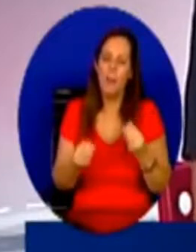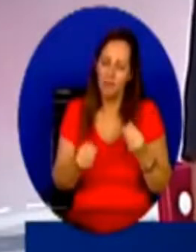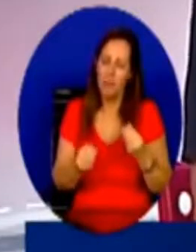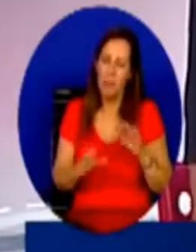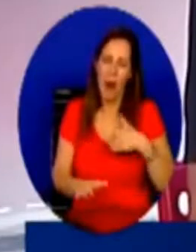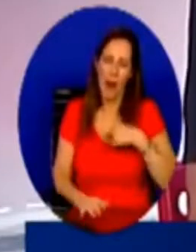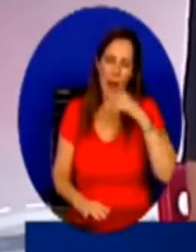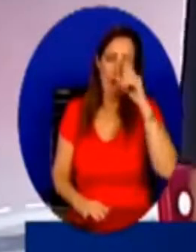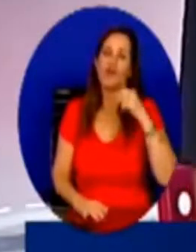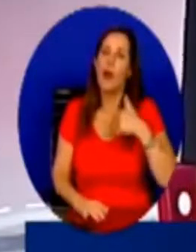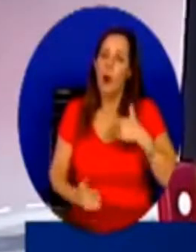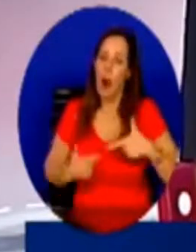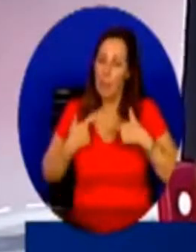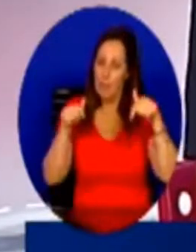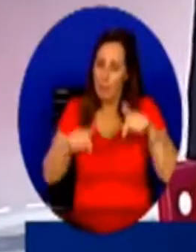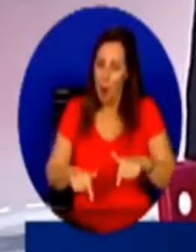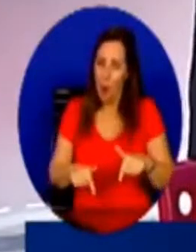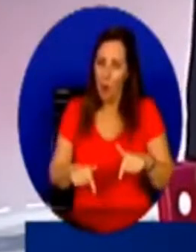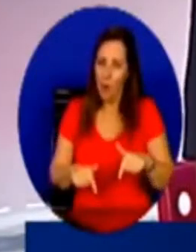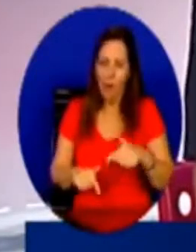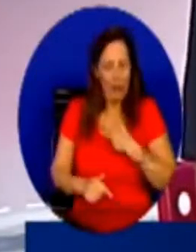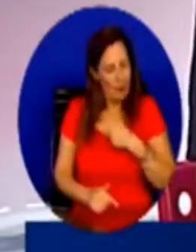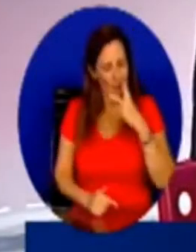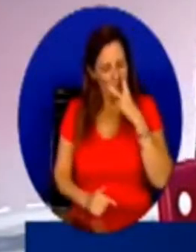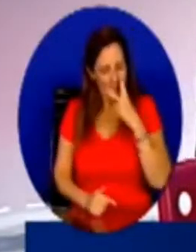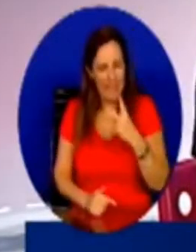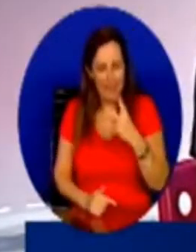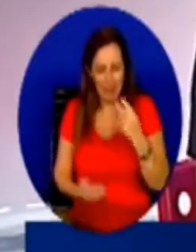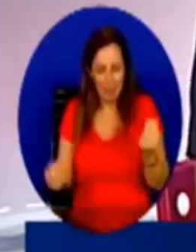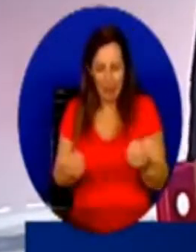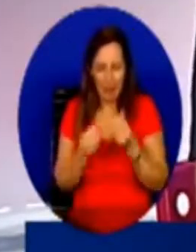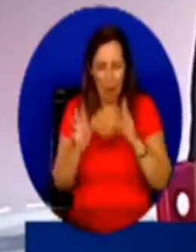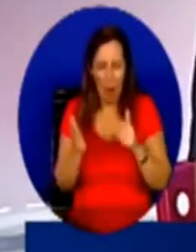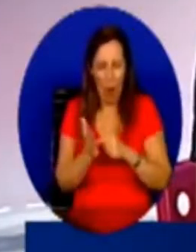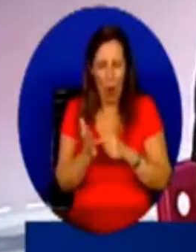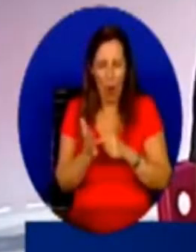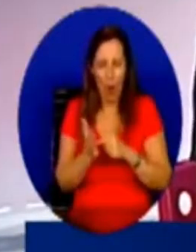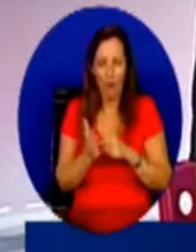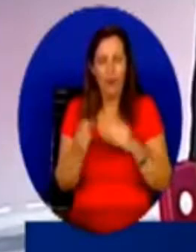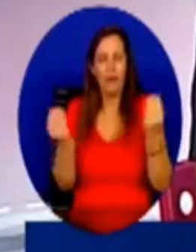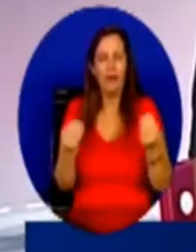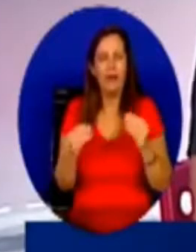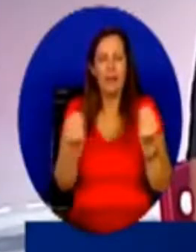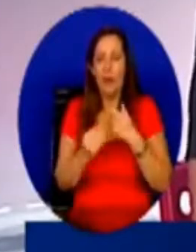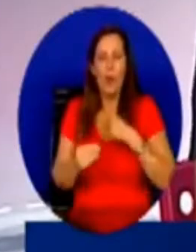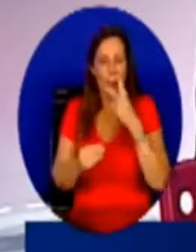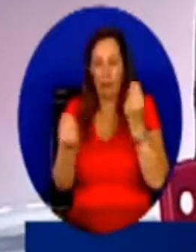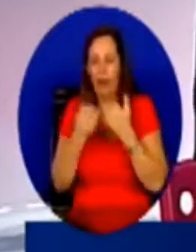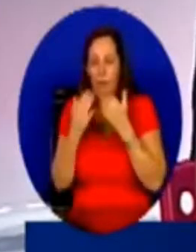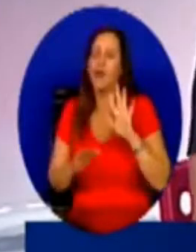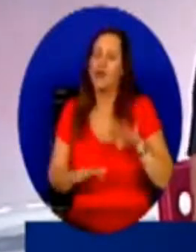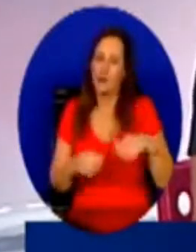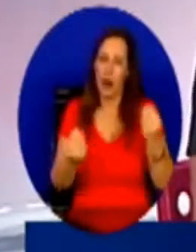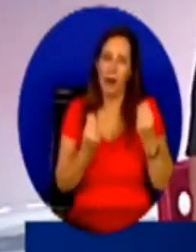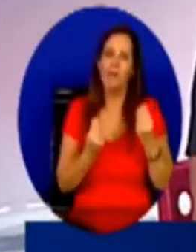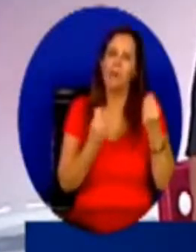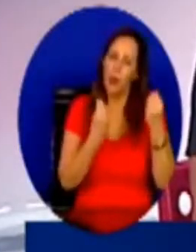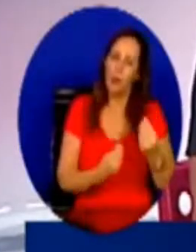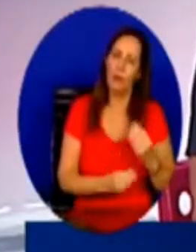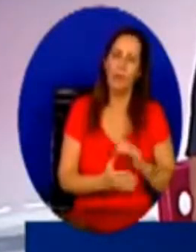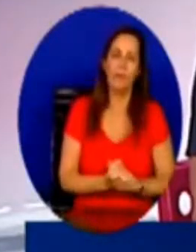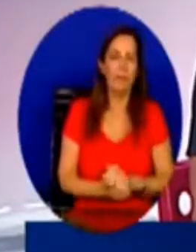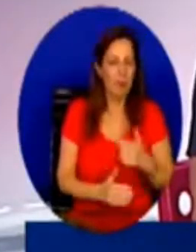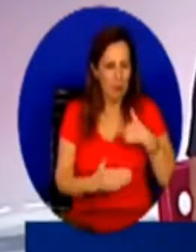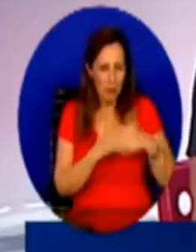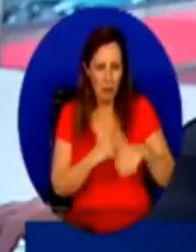להתגאות, אנחנו, שאנחנו חיים בתוך המדינה וככה מסתכלים ברזולוציה מאוד גבוהה על כל הדברים הרעים, יש לנו הרבה מאוד במה להתפאר ובמה להתגאות. בסוף